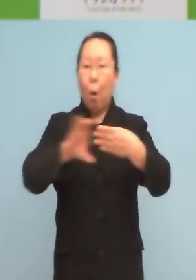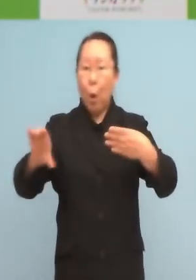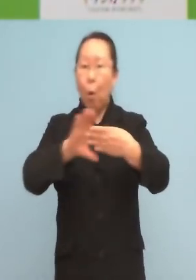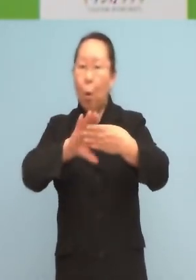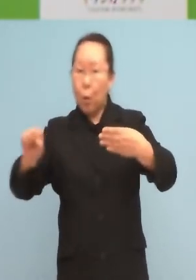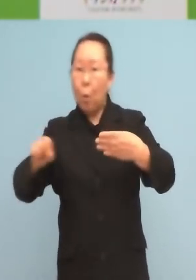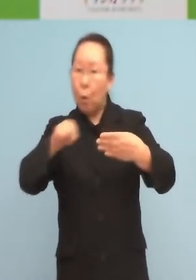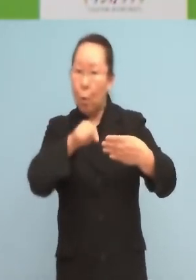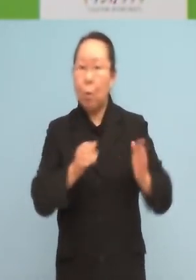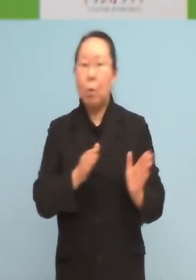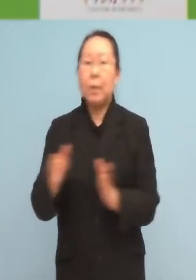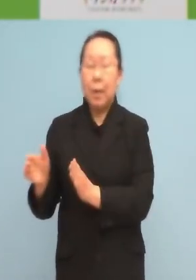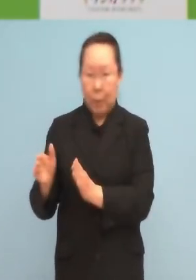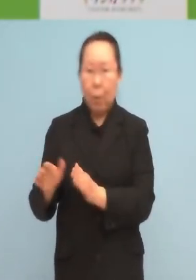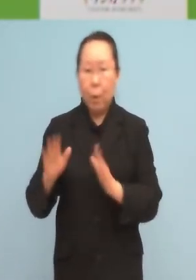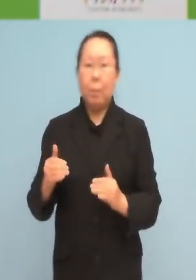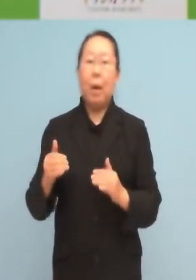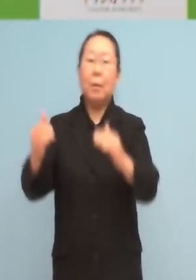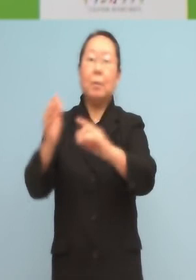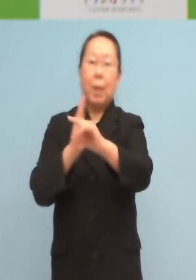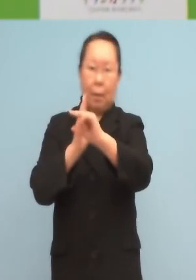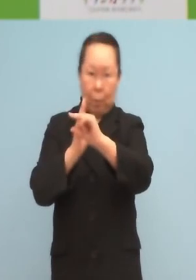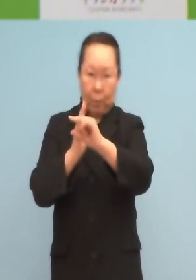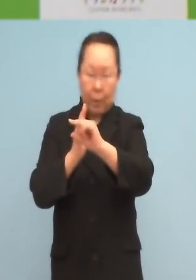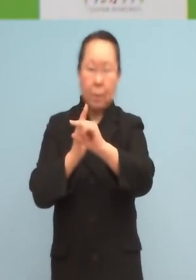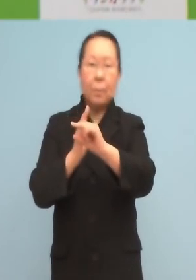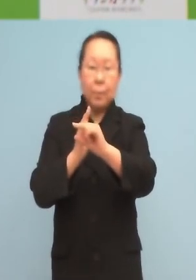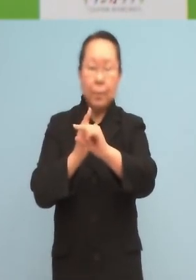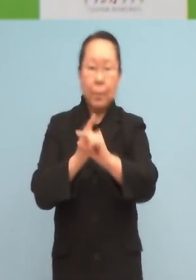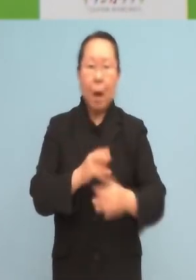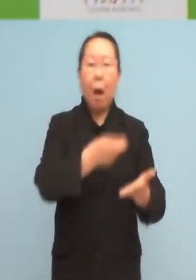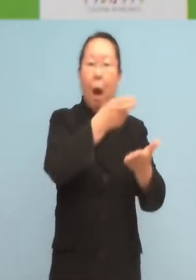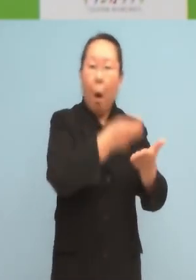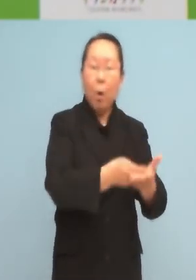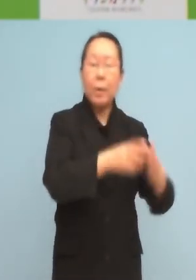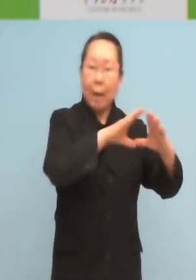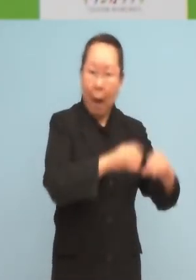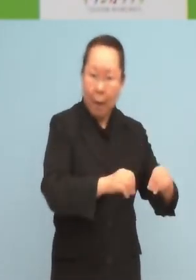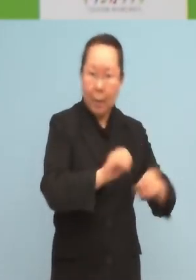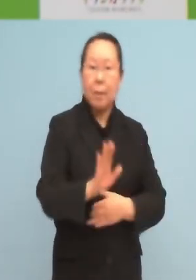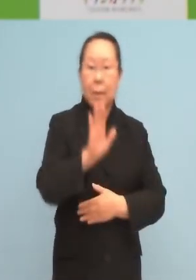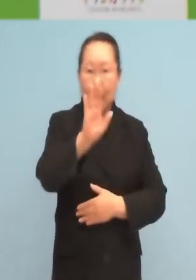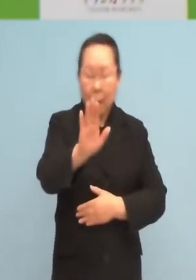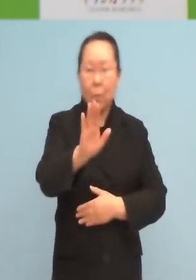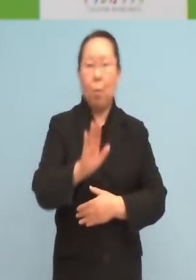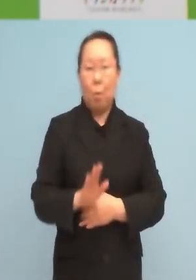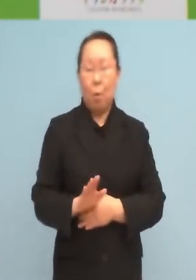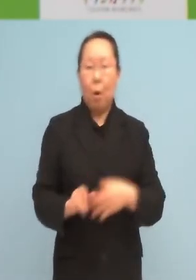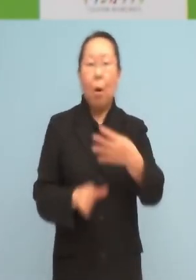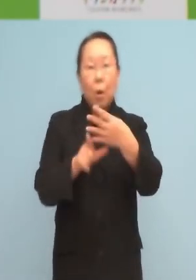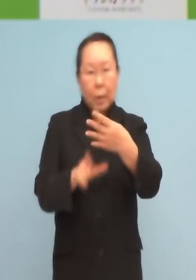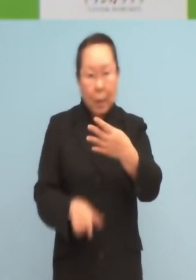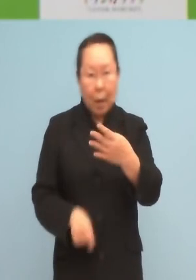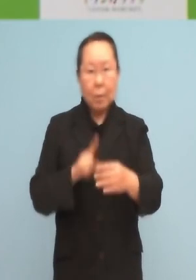備ということももう進めているところでありまして、まあ、法律が廃止した後直ちにこの4月の